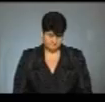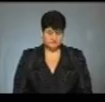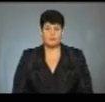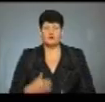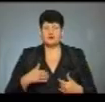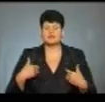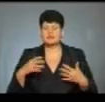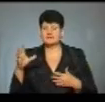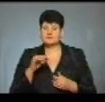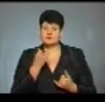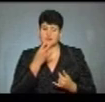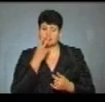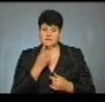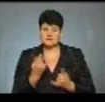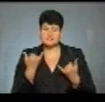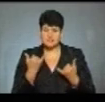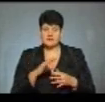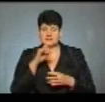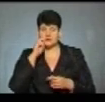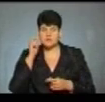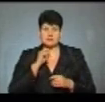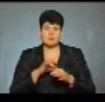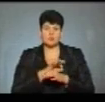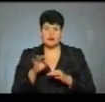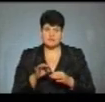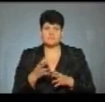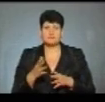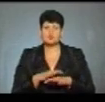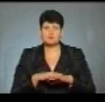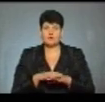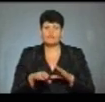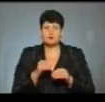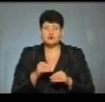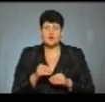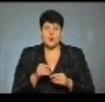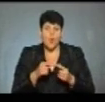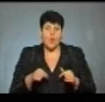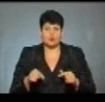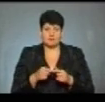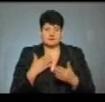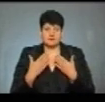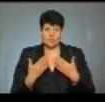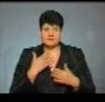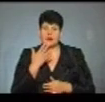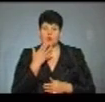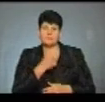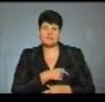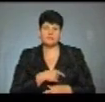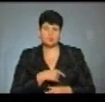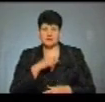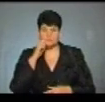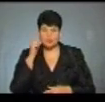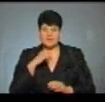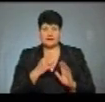вітання усім, хто зараз з нами. В ефірі всеукраїнський проект «Суспільного. Виборчий округ», у якому ми спілкуємося із народними депутатами